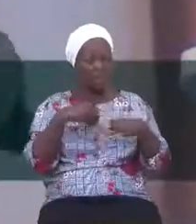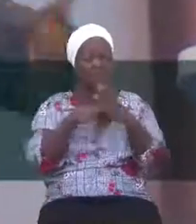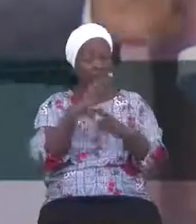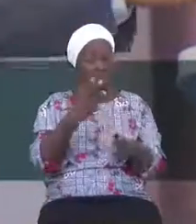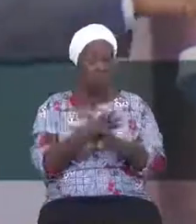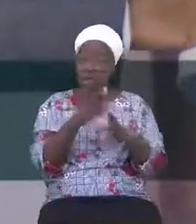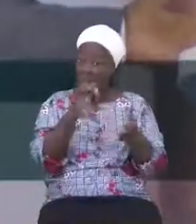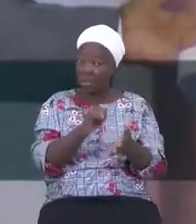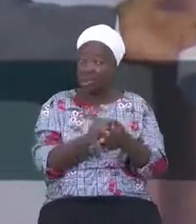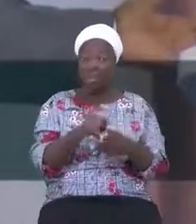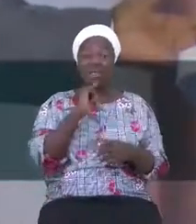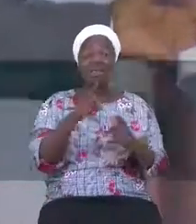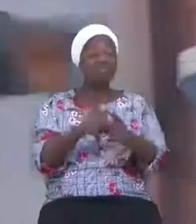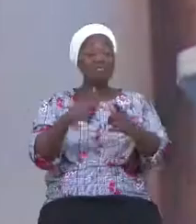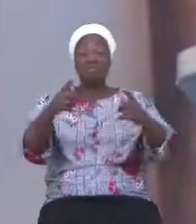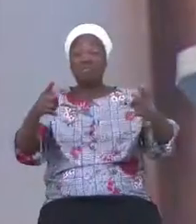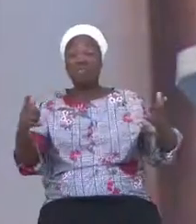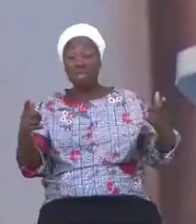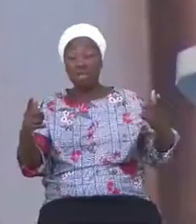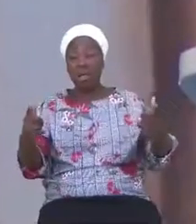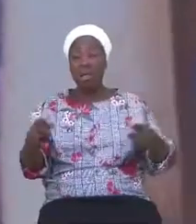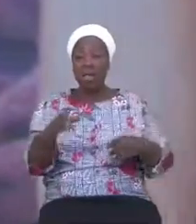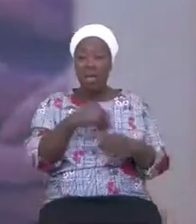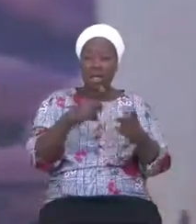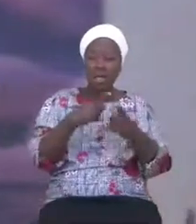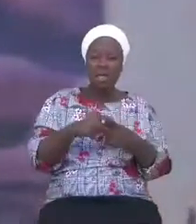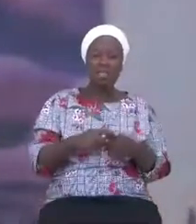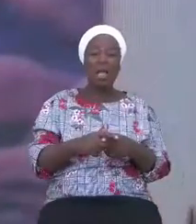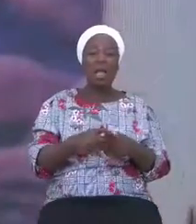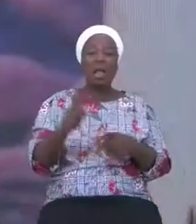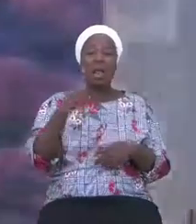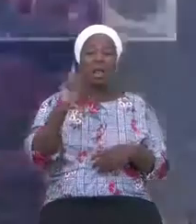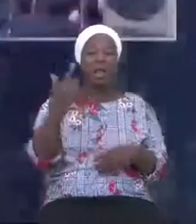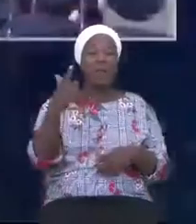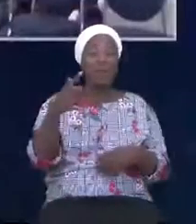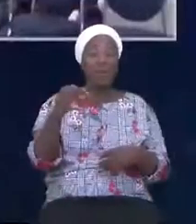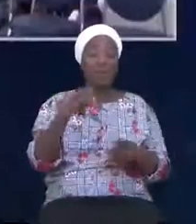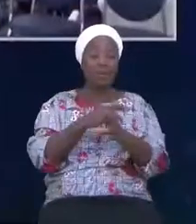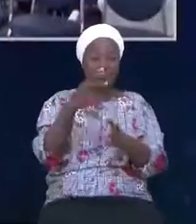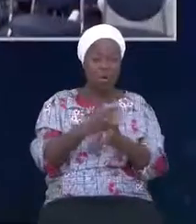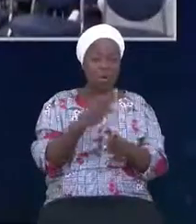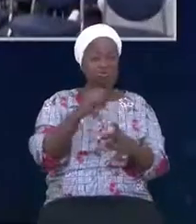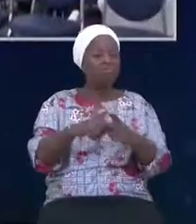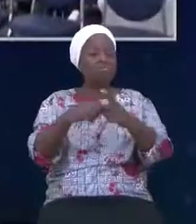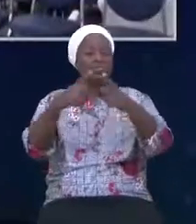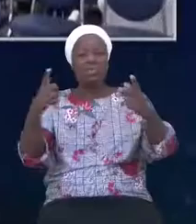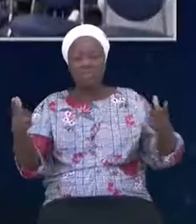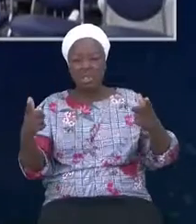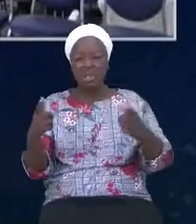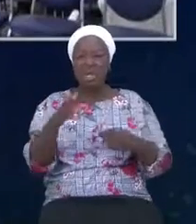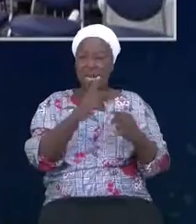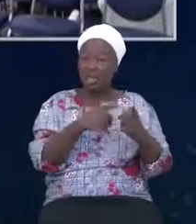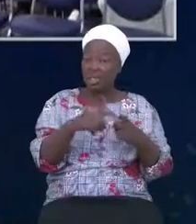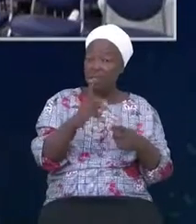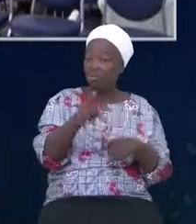monde, elle est vaste et grande. Les bibliothèques du monde sont vastes et grandes.